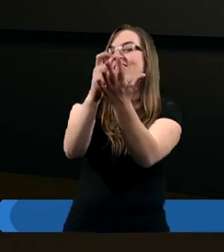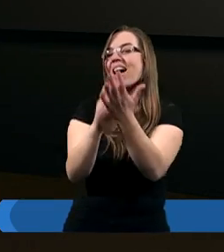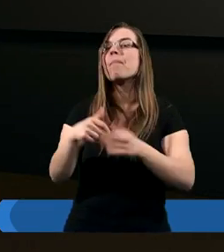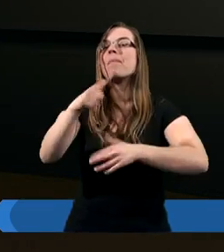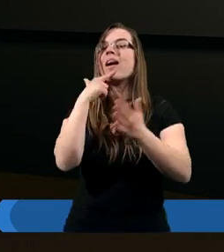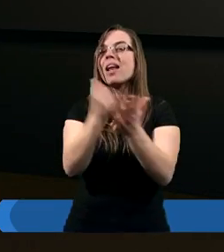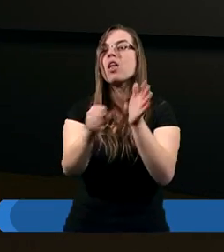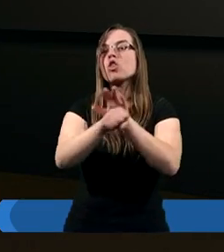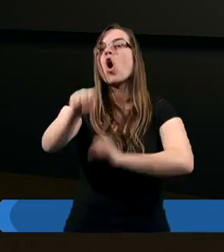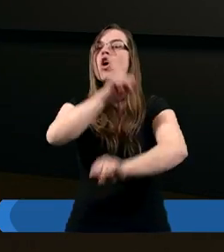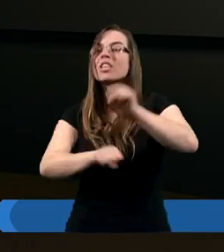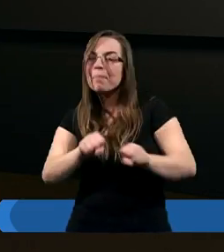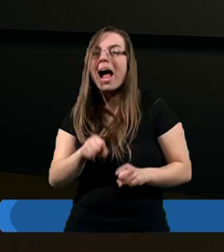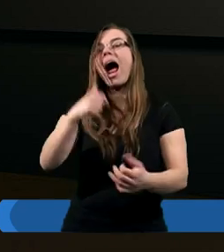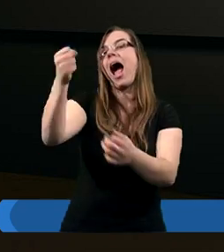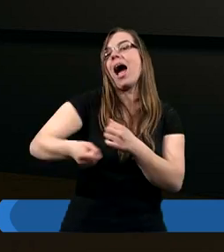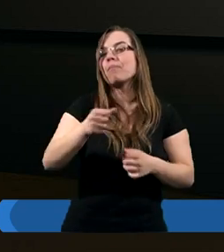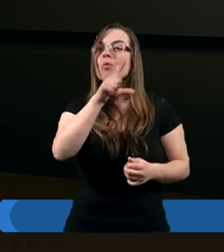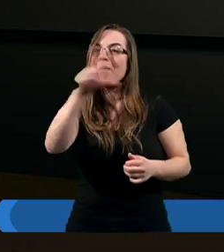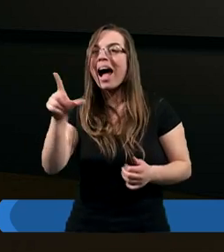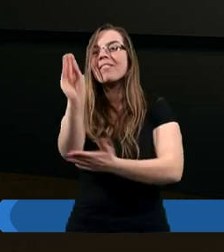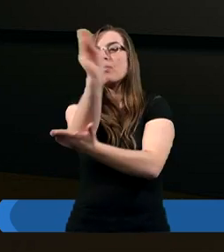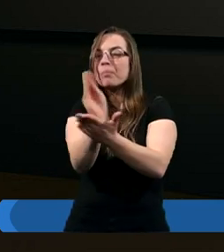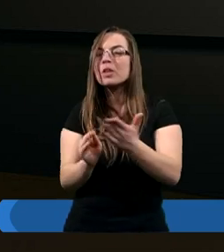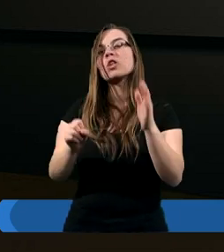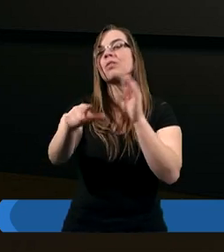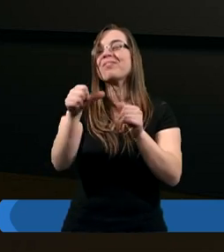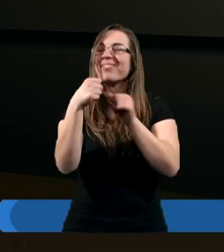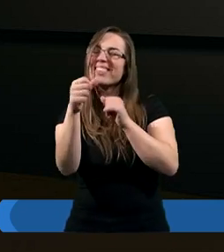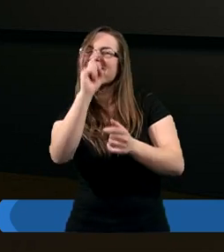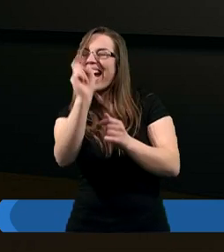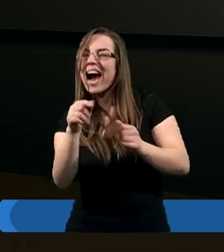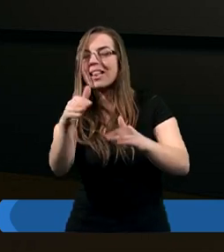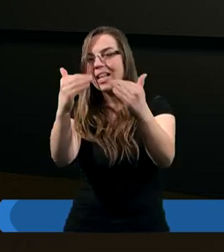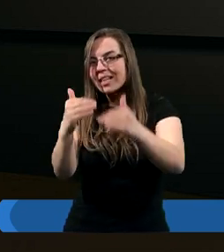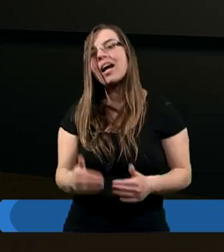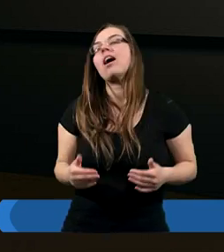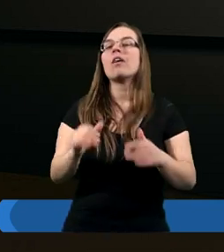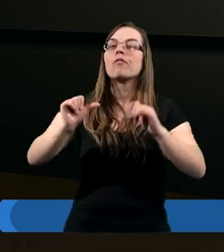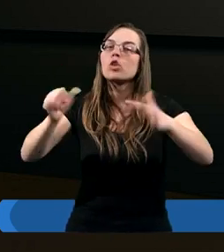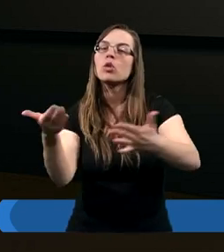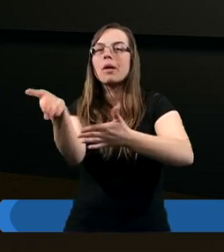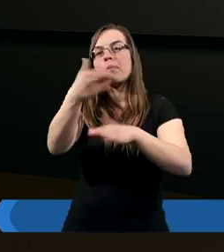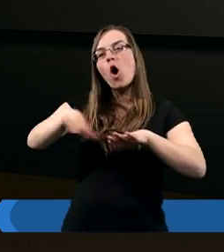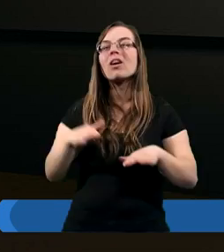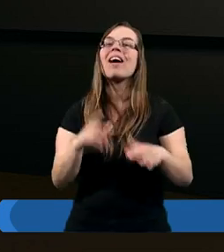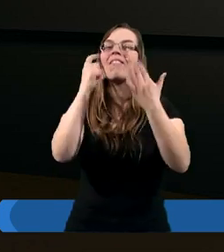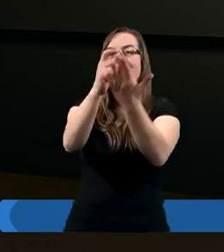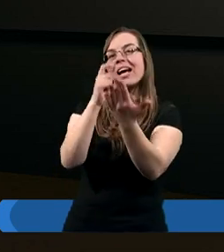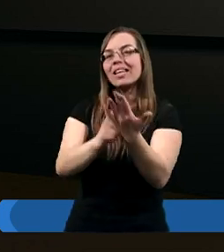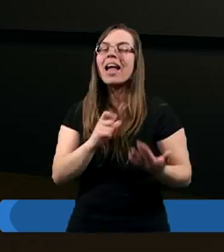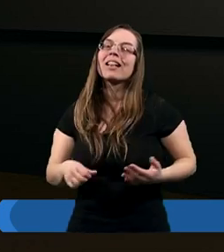Rzymian. Apostoł Paweł, pisząc o tych podobnych zagadnieniach jak Piotr, w 6 rozdziale w